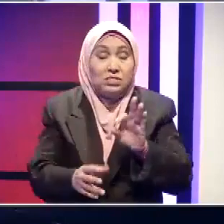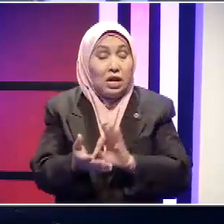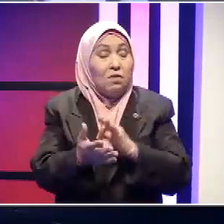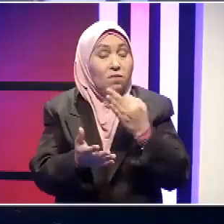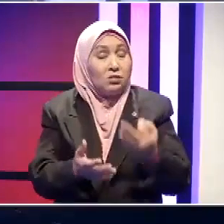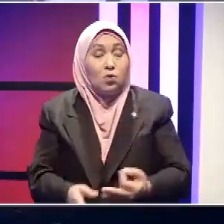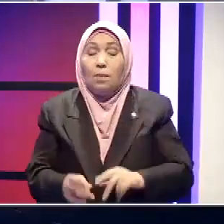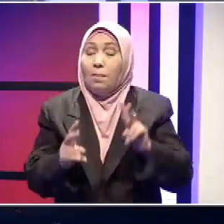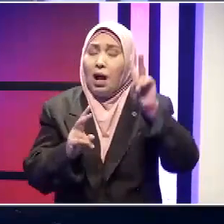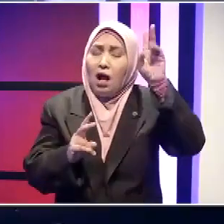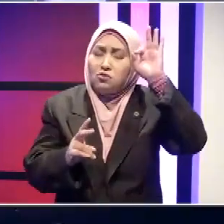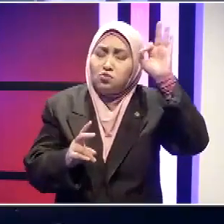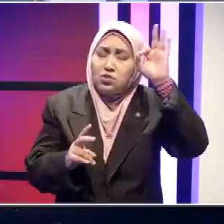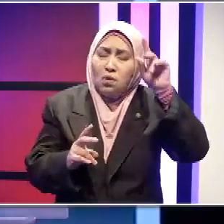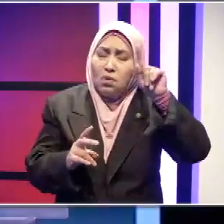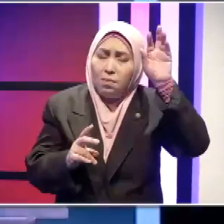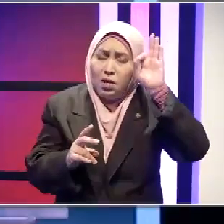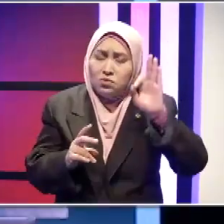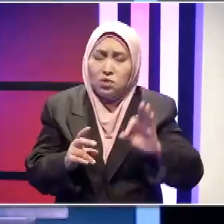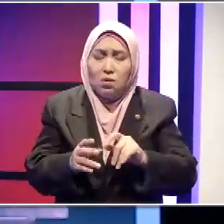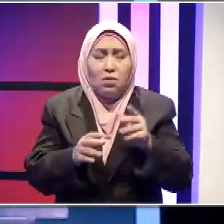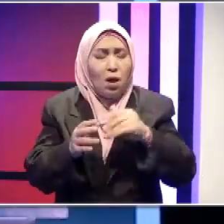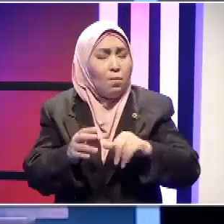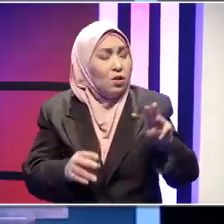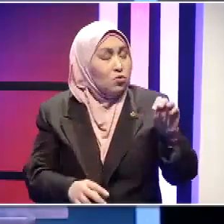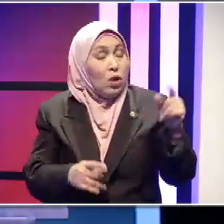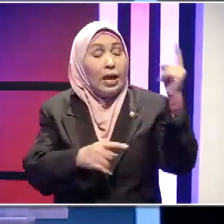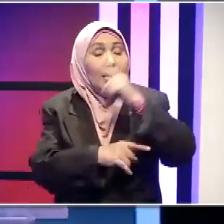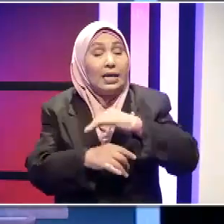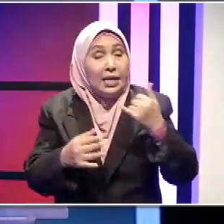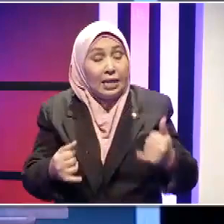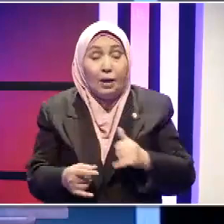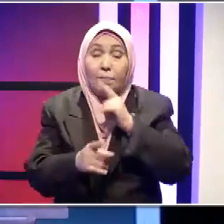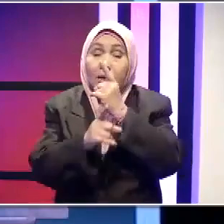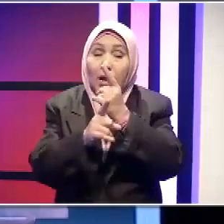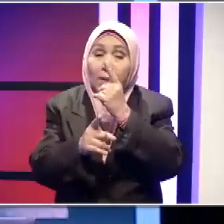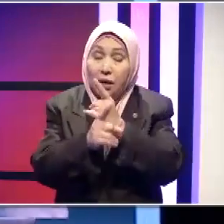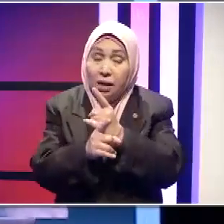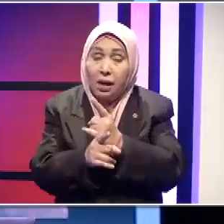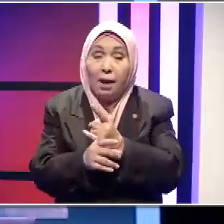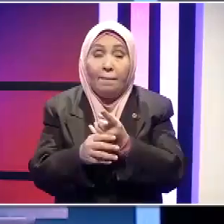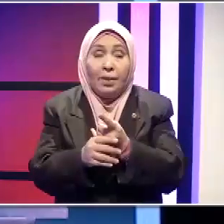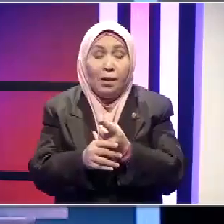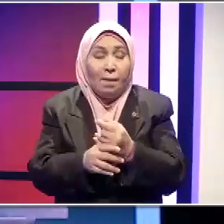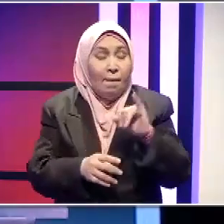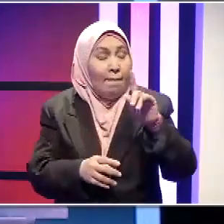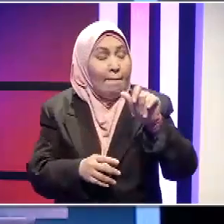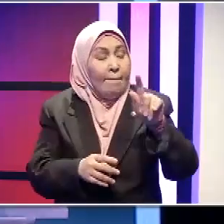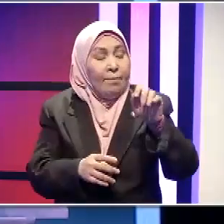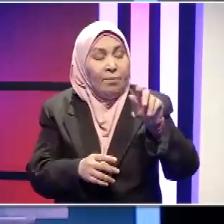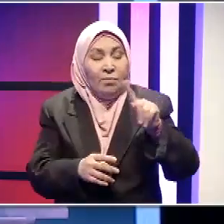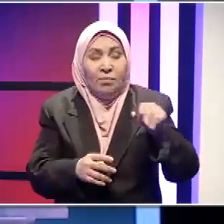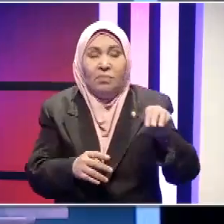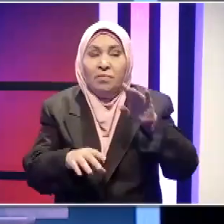subhanallah subhanallah Masya Allah tabarakallah halaman hari ini Subhanallah benar-benar memberi iltizam kepada kita